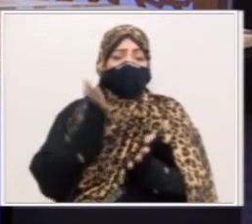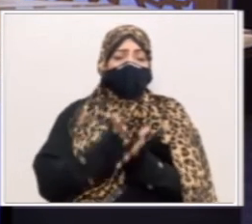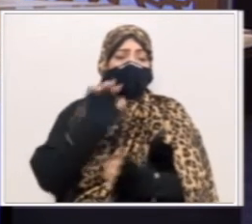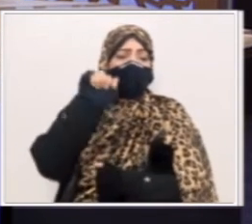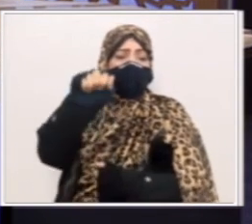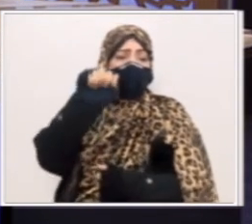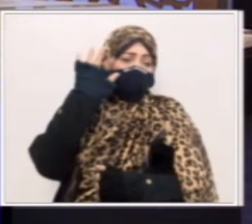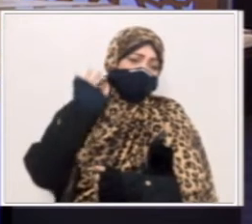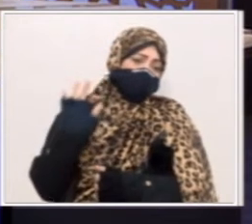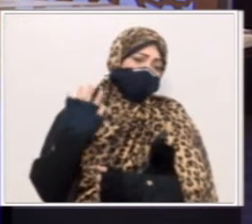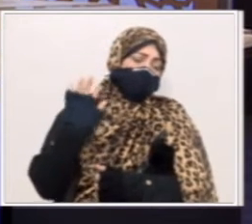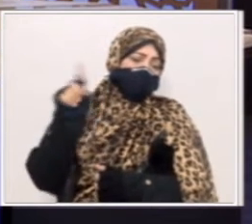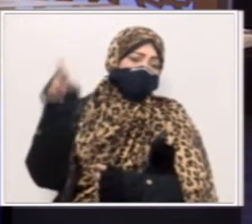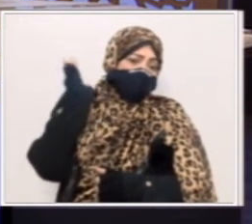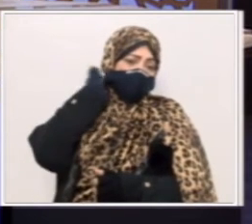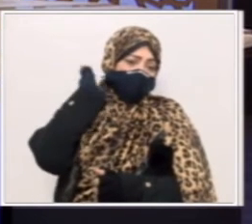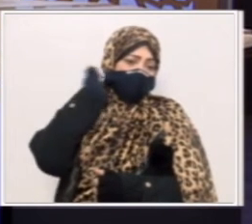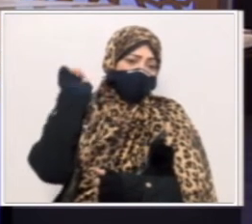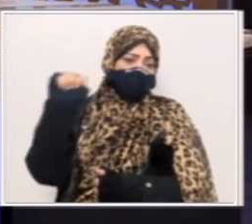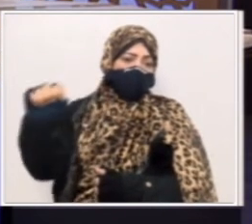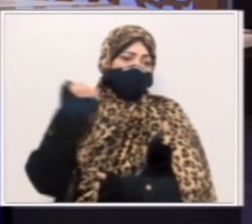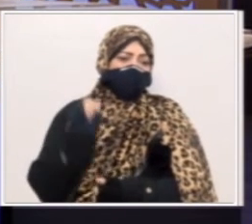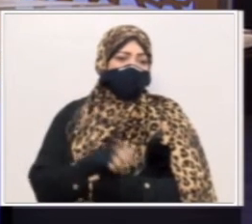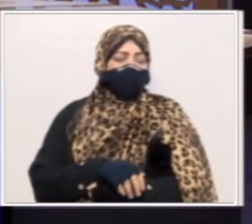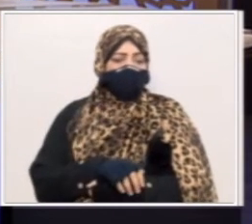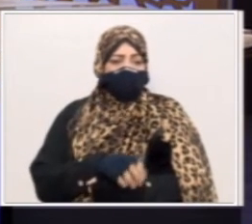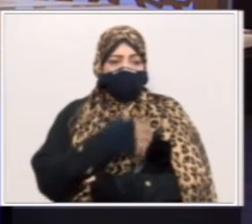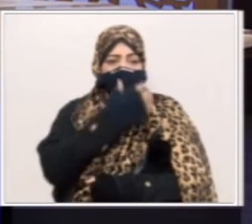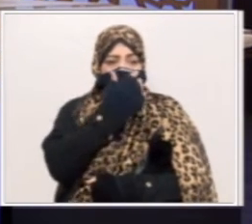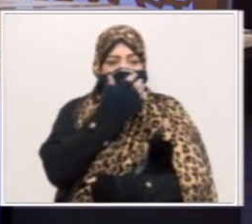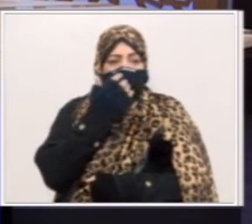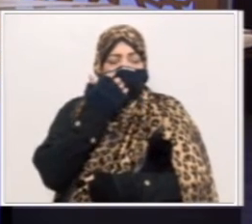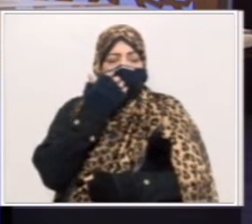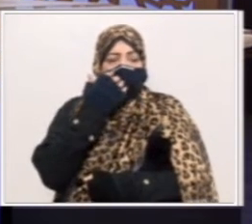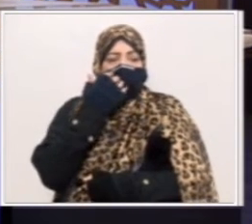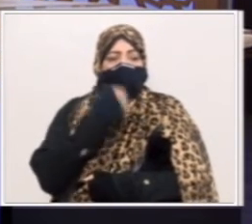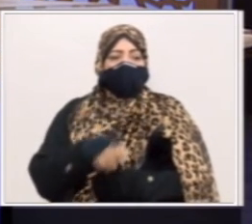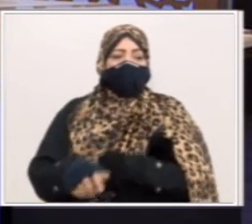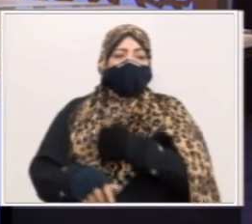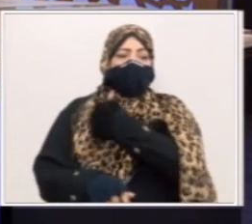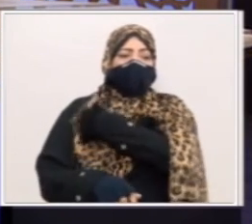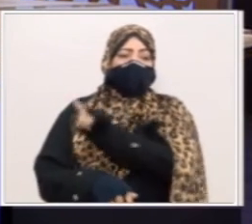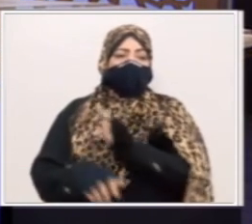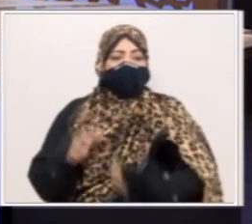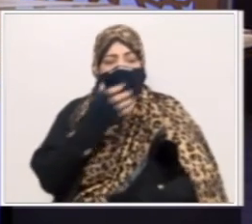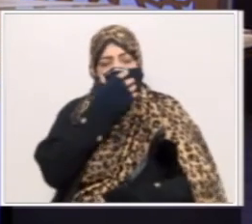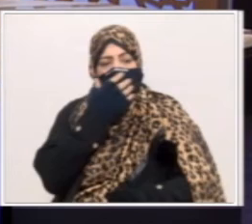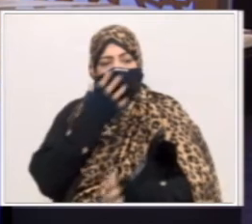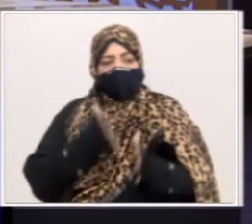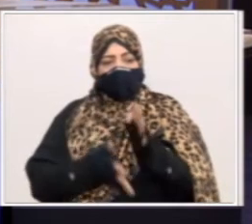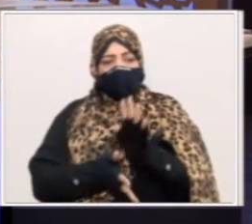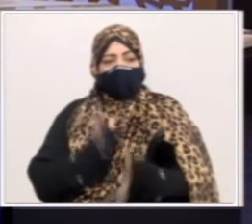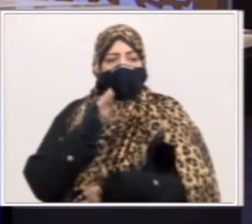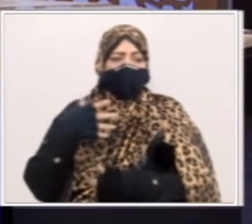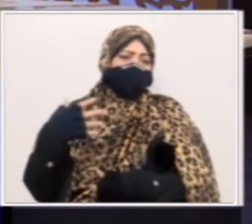الأجر تو. أنا زي اليوم أنا صايمة مش شعبان، باهي بداية مش شعبان. صيم الأجر ما دامه لا يتردد على البيت ولا يحتاج إليك ولا يأتيك، فلك